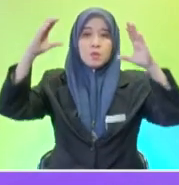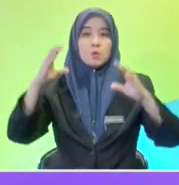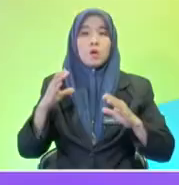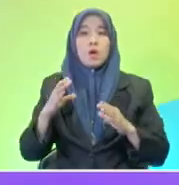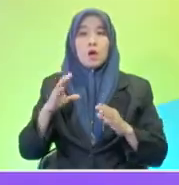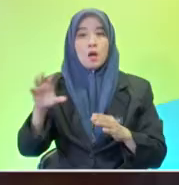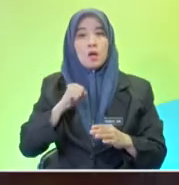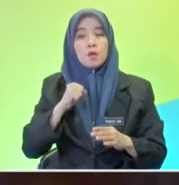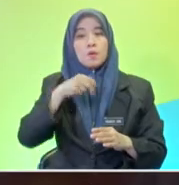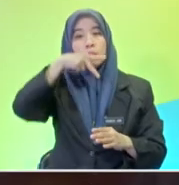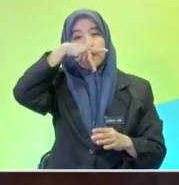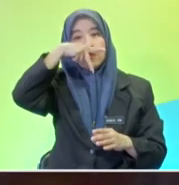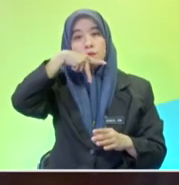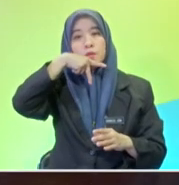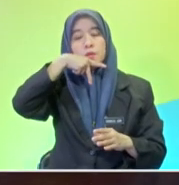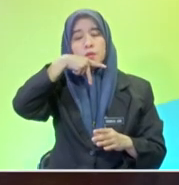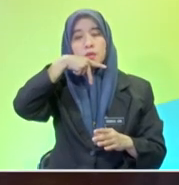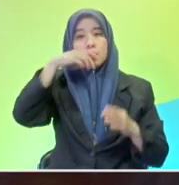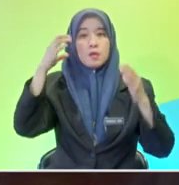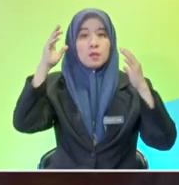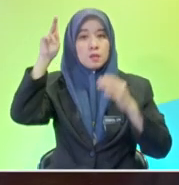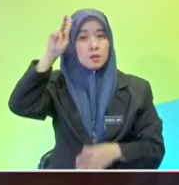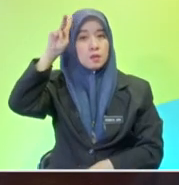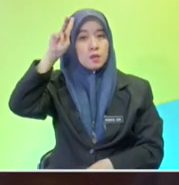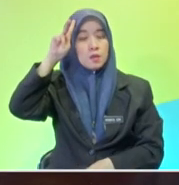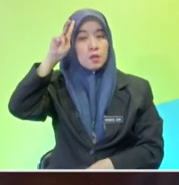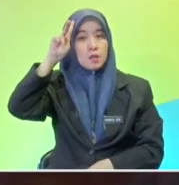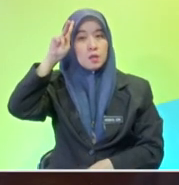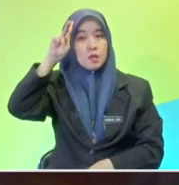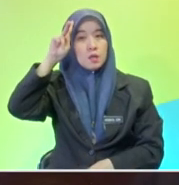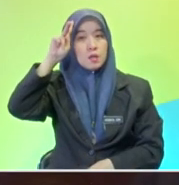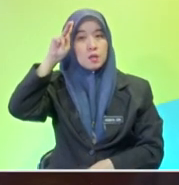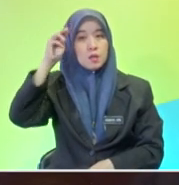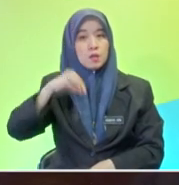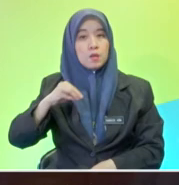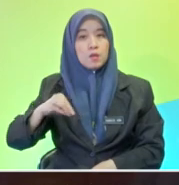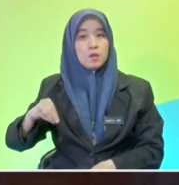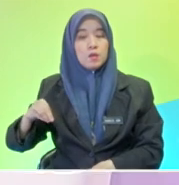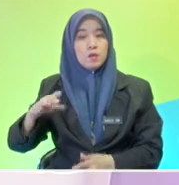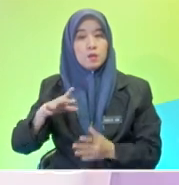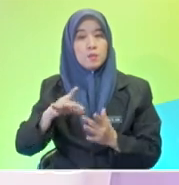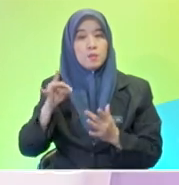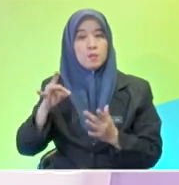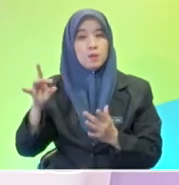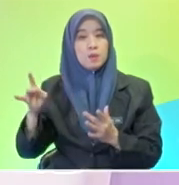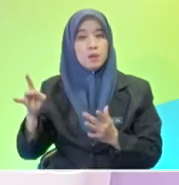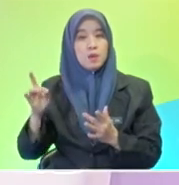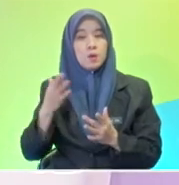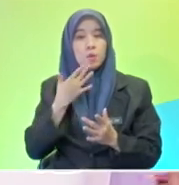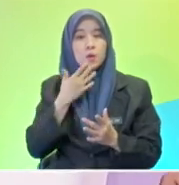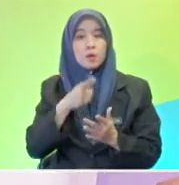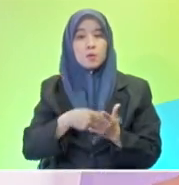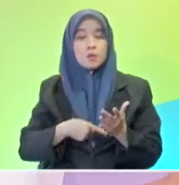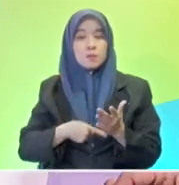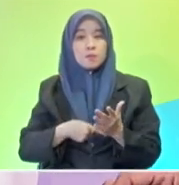oke murid-murid Abang Kris nak nak murid-murid nak Abang Kris pilih warna apa H nak warna apa tu ada warna merah jambu